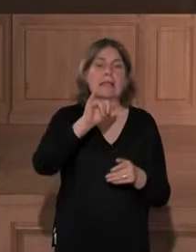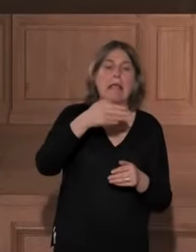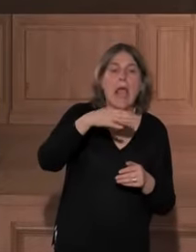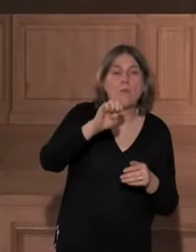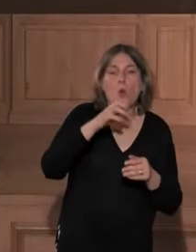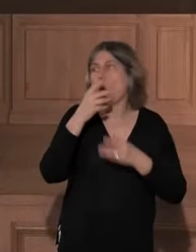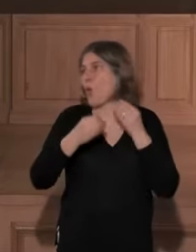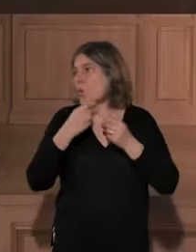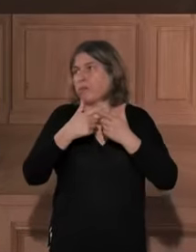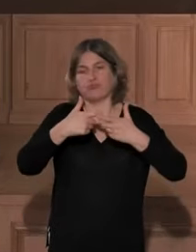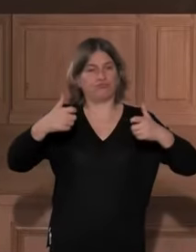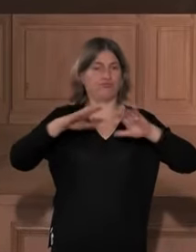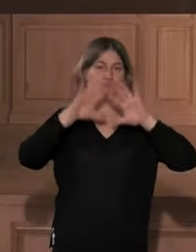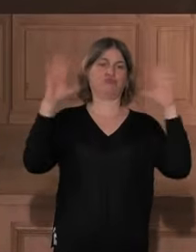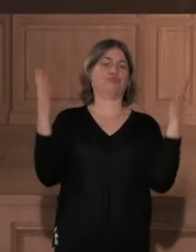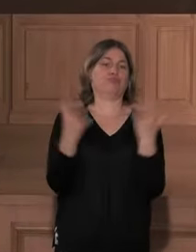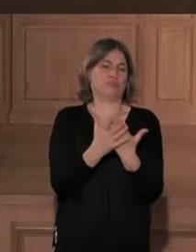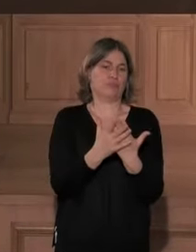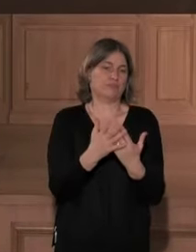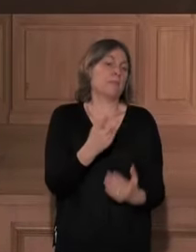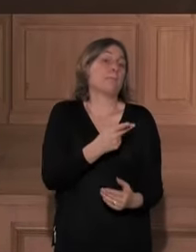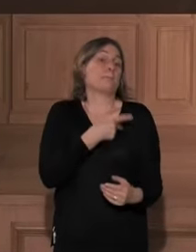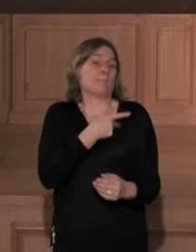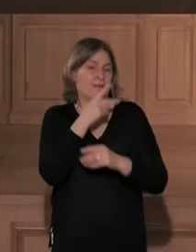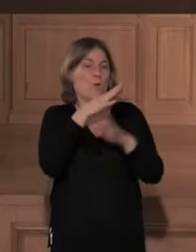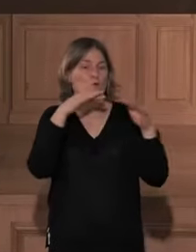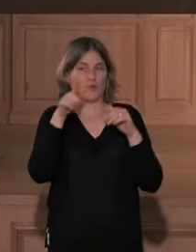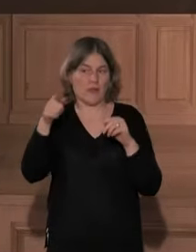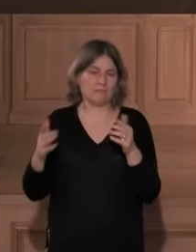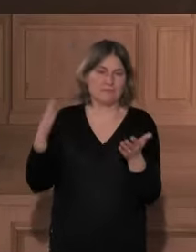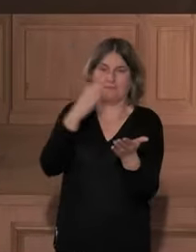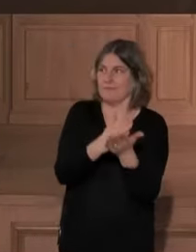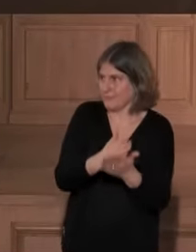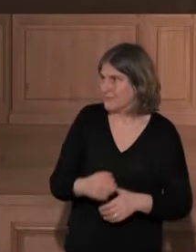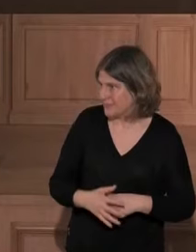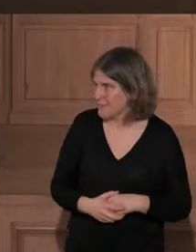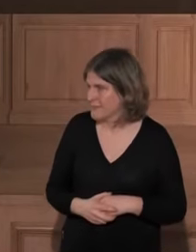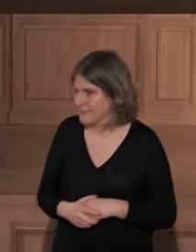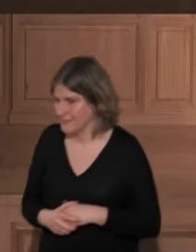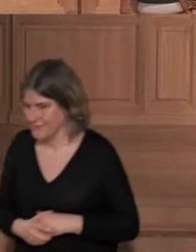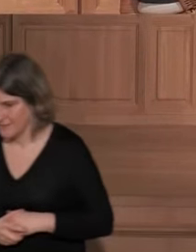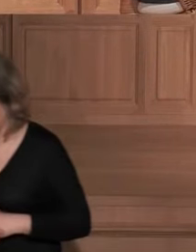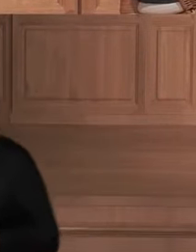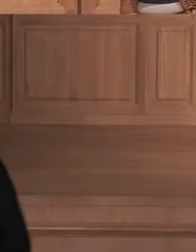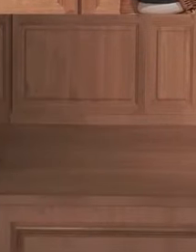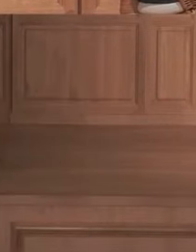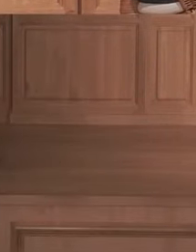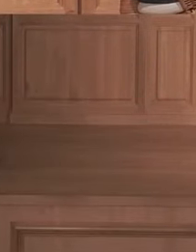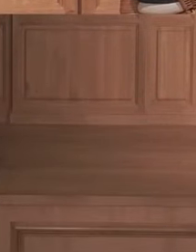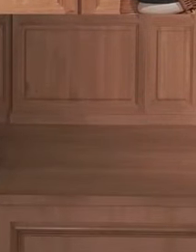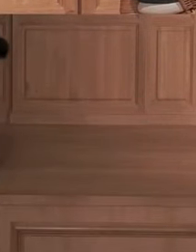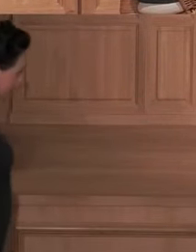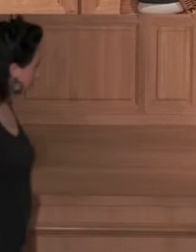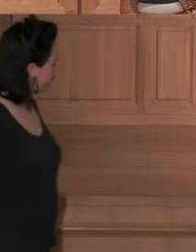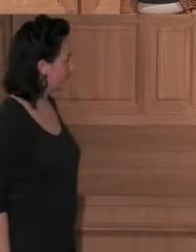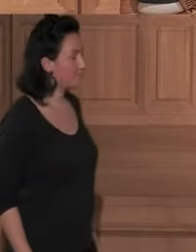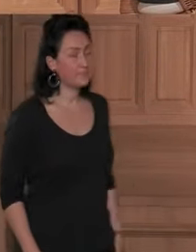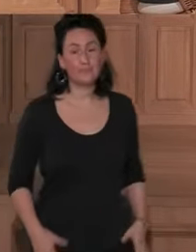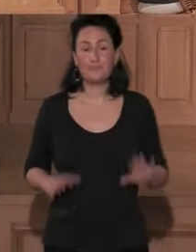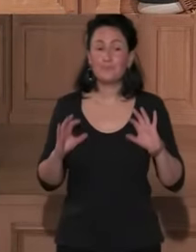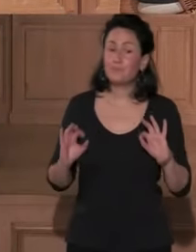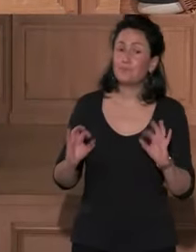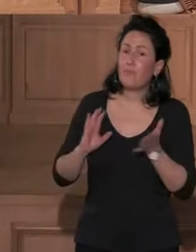femmes, enfin voilà, ce genre de structure dans le médico-social et le sanitaire. Donc effectivement, ça a commencé comme ça. Voilà. Et alors, le silence des